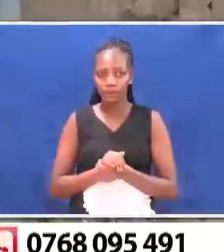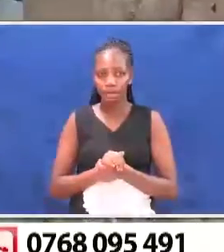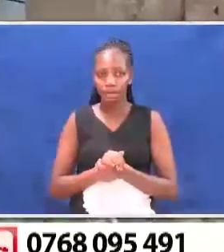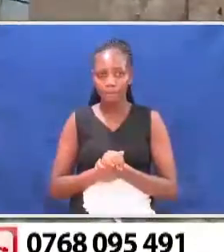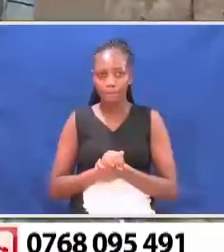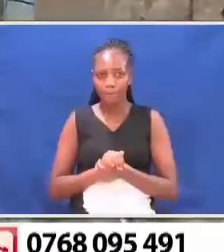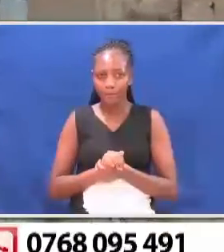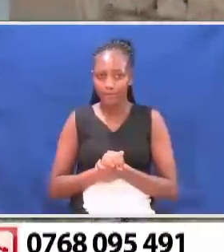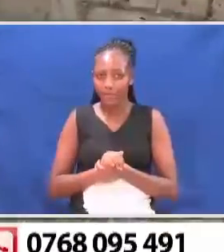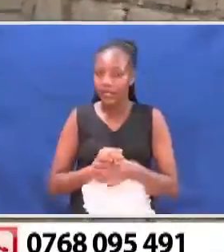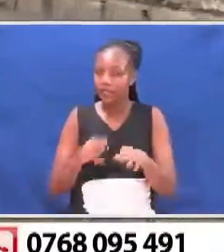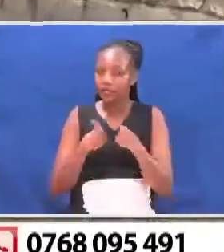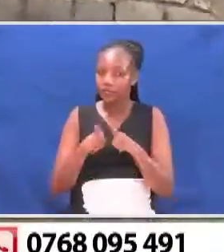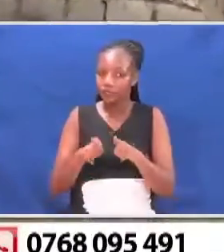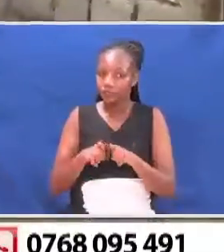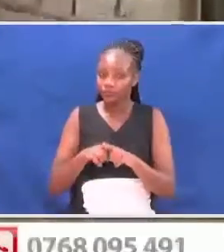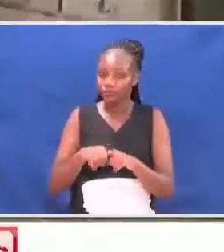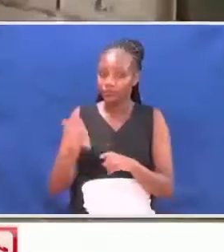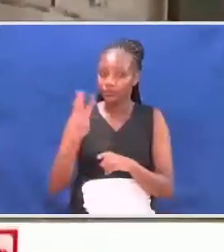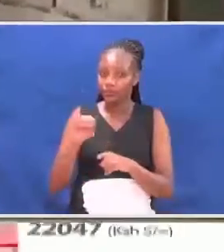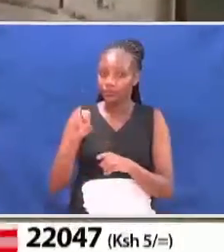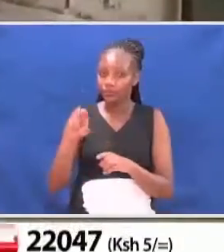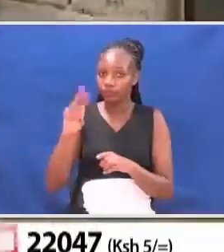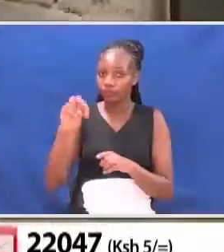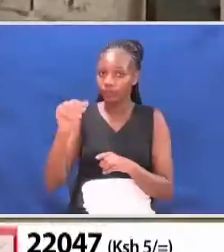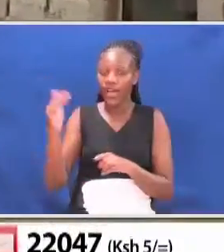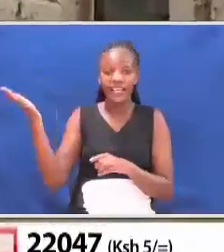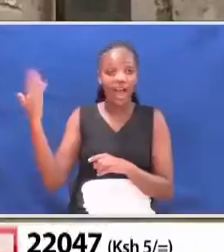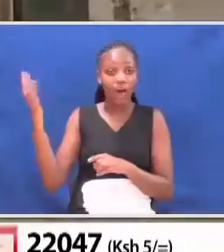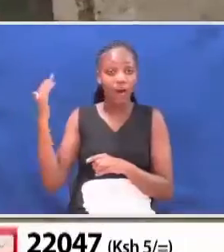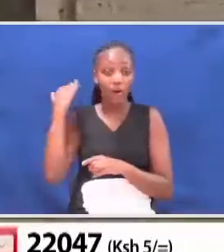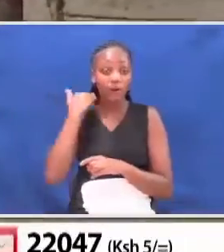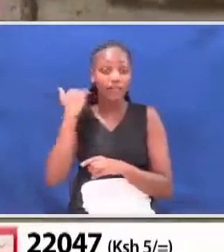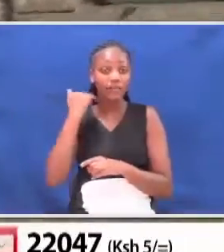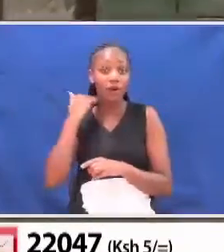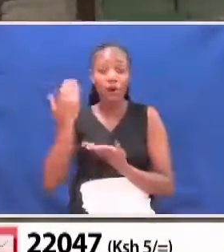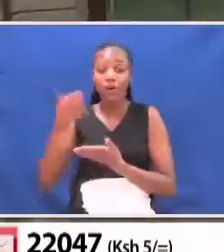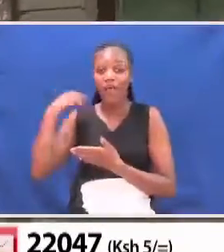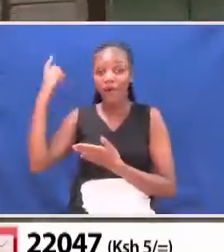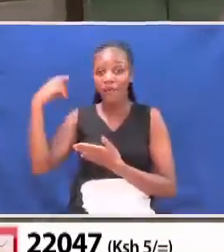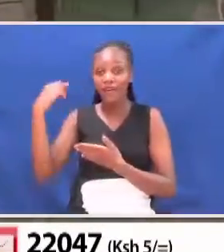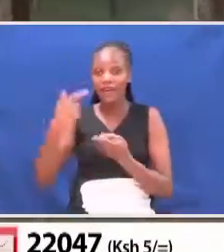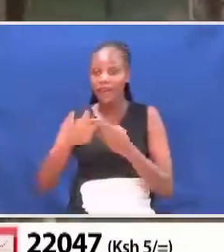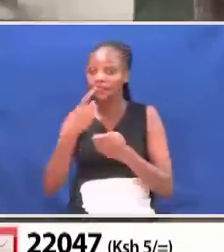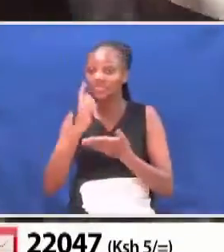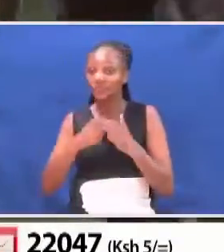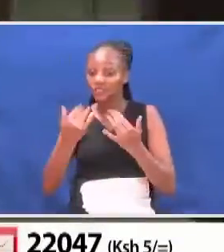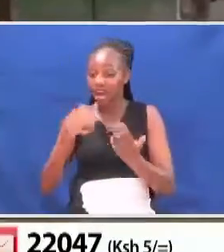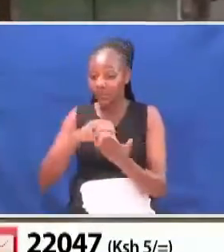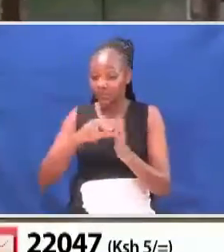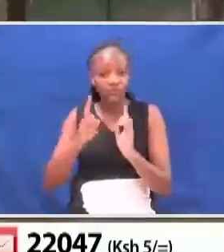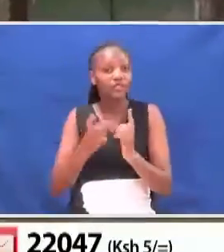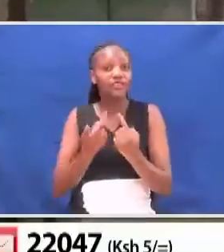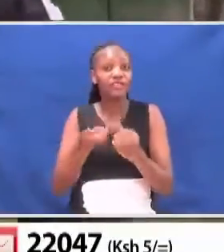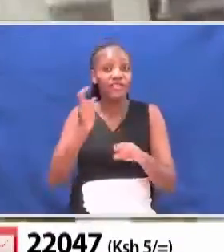On the gender flip side, John Mungai, once a notorious pickpocket in Mathare, narrates to us how two events prompted